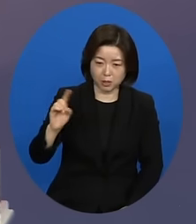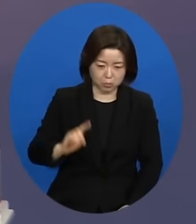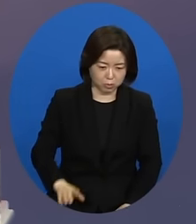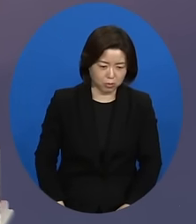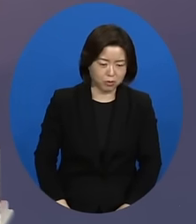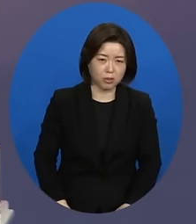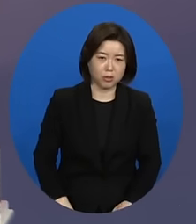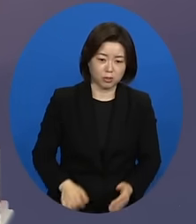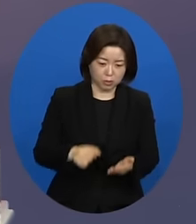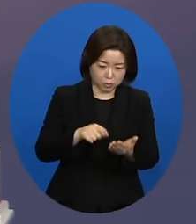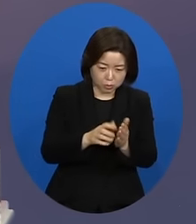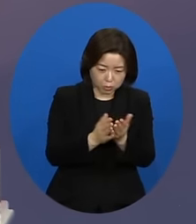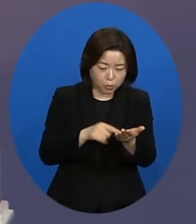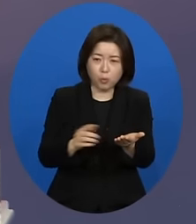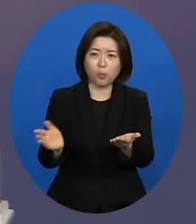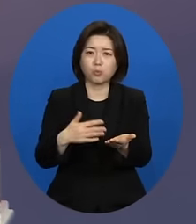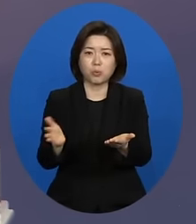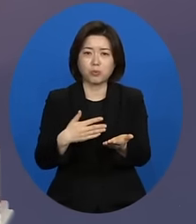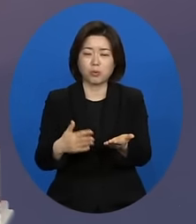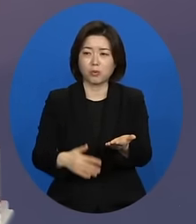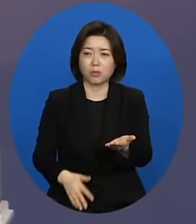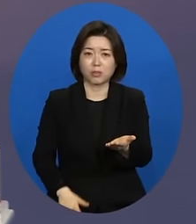돼 있습니다. 가자.